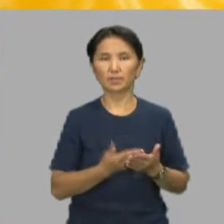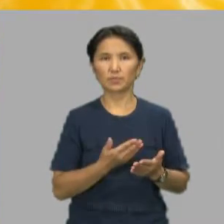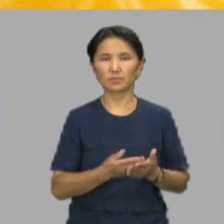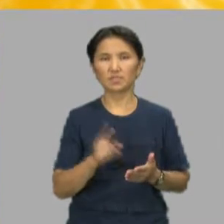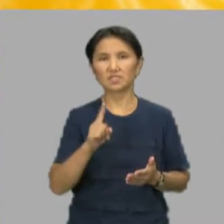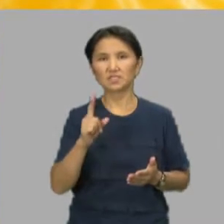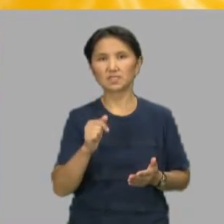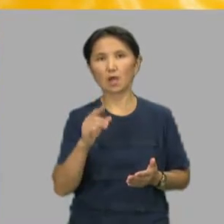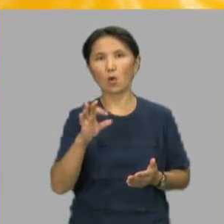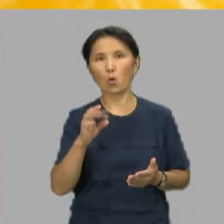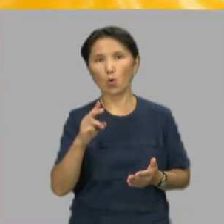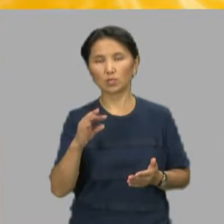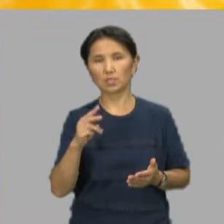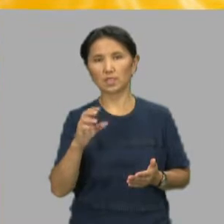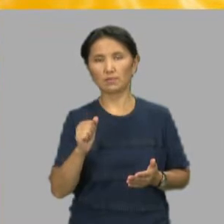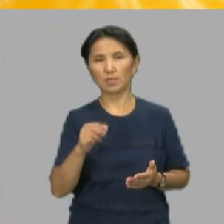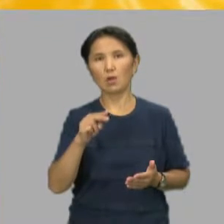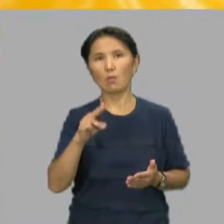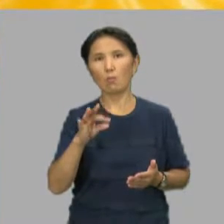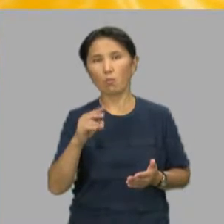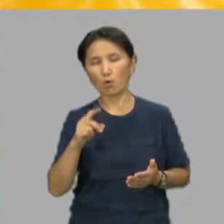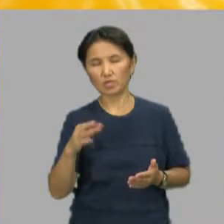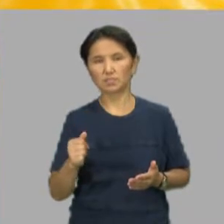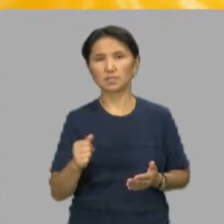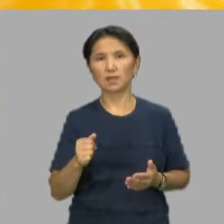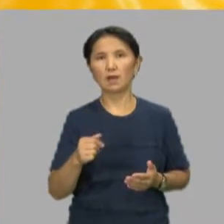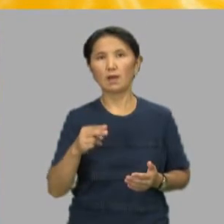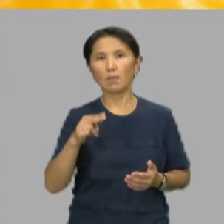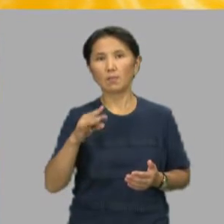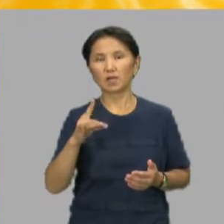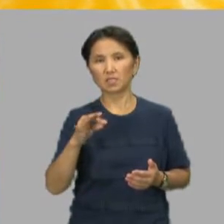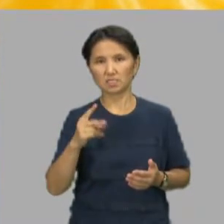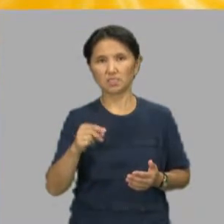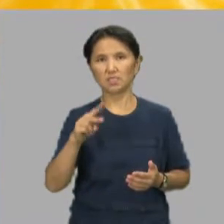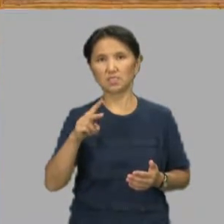поезда проносились лес и поля.